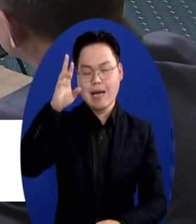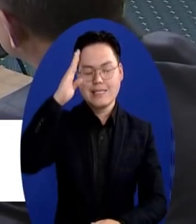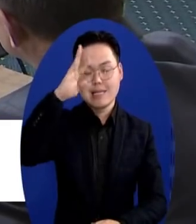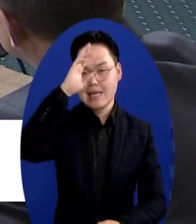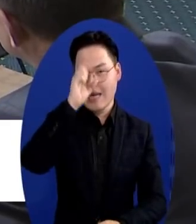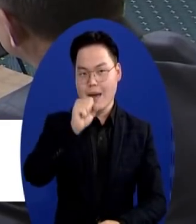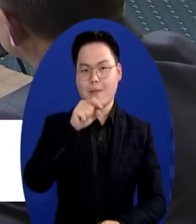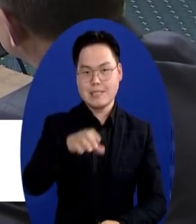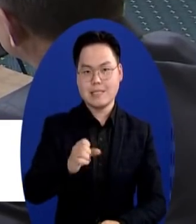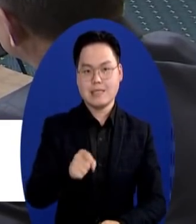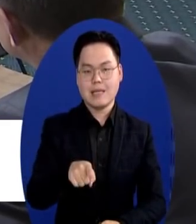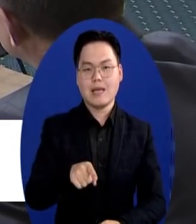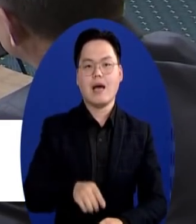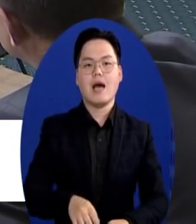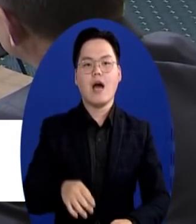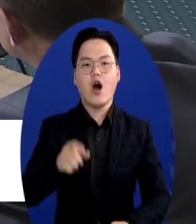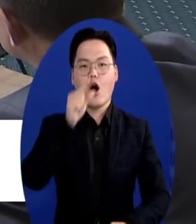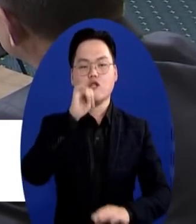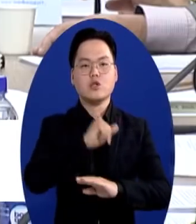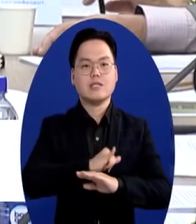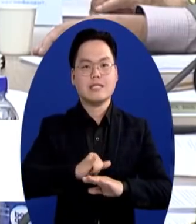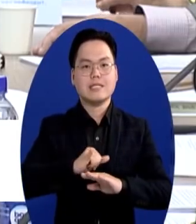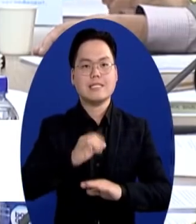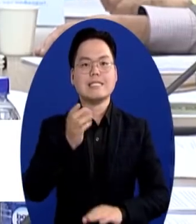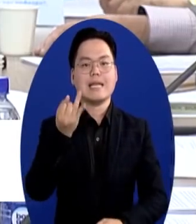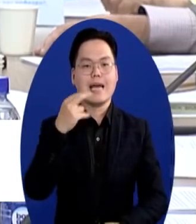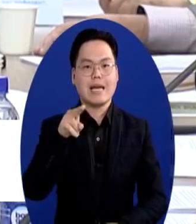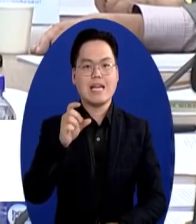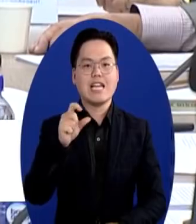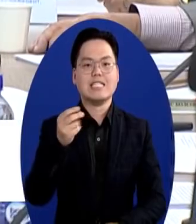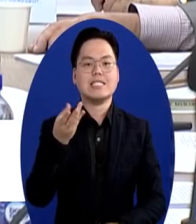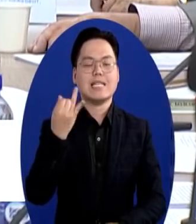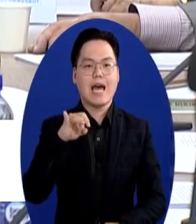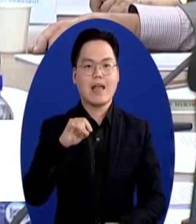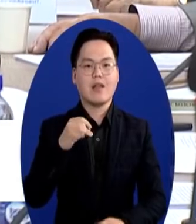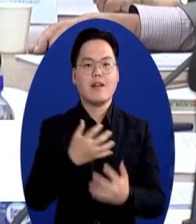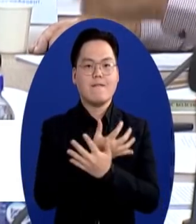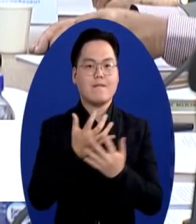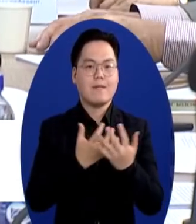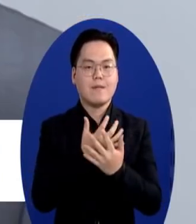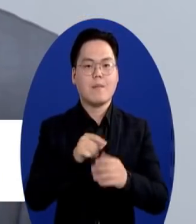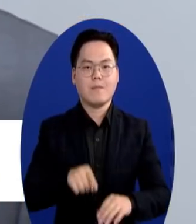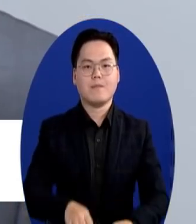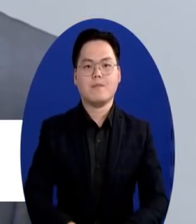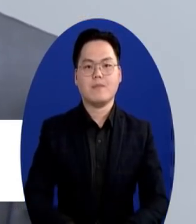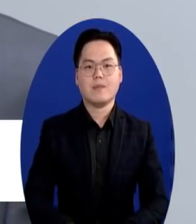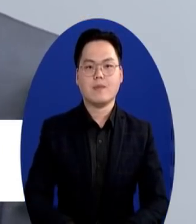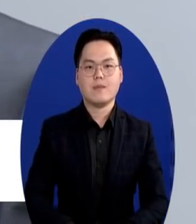улсаас Монгол улсад цуг онц бөгөөд бүрэн эрхэд элчин сайд Азизов нар нээж судлаачид илтгэлээ хэлэлцүүлсэн юм.